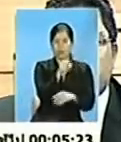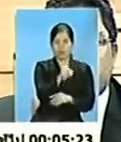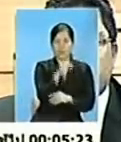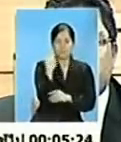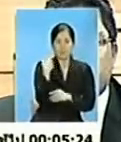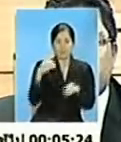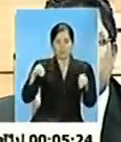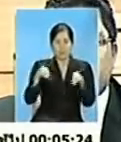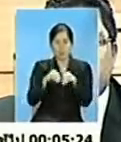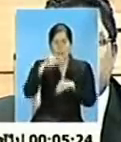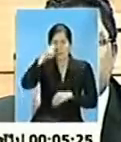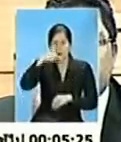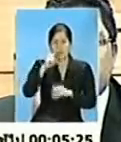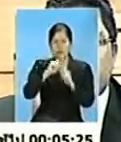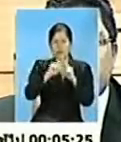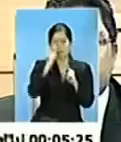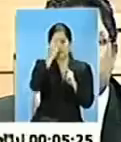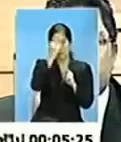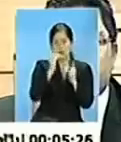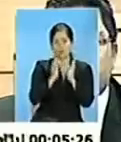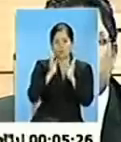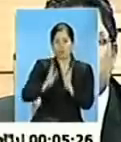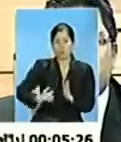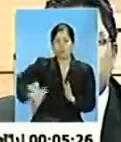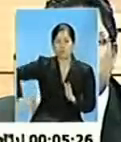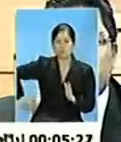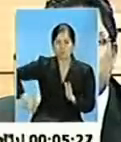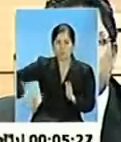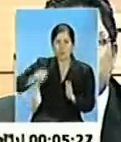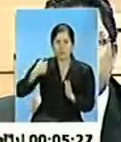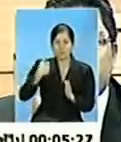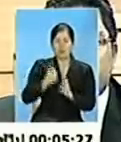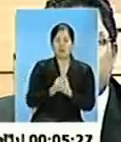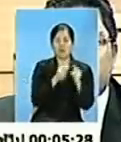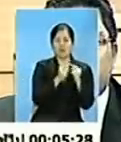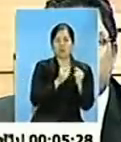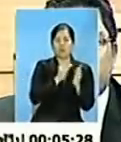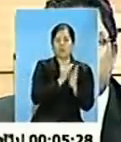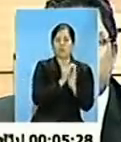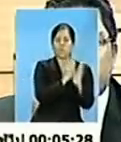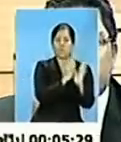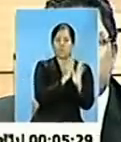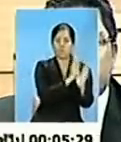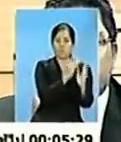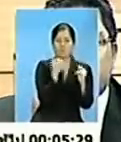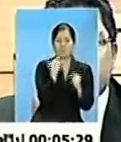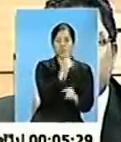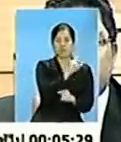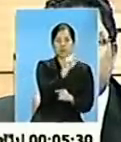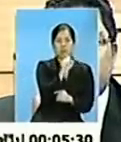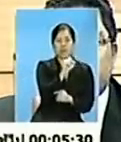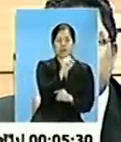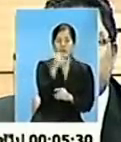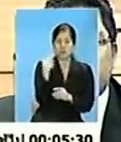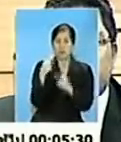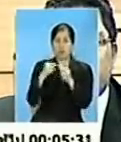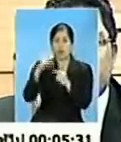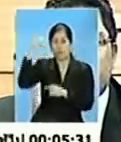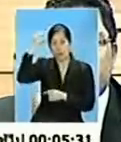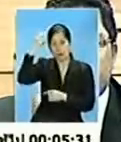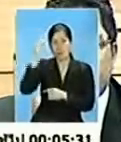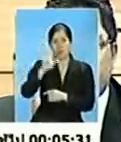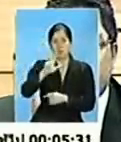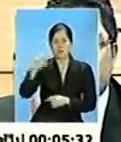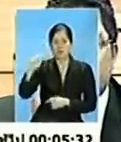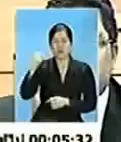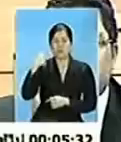ติดกับชายแดนเขมรแต่คนเขมรเข้าออกน้อยเขมรเข้าออก120,000ลาว300,000เนี่ยมีลาว300,000ทั้งที่ติดเขมรเ